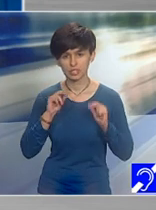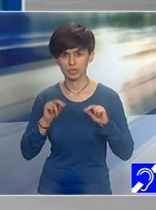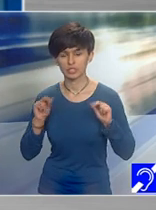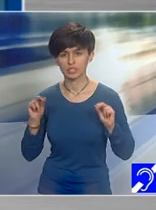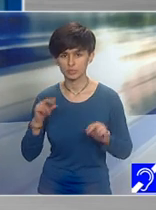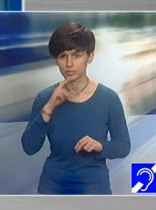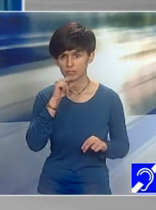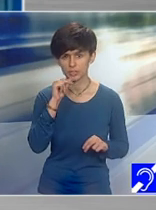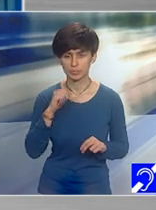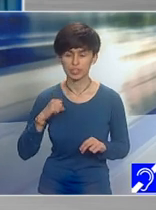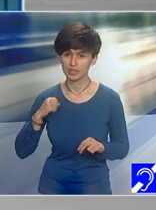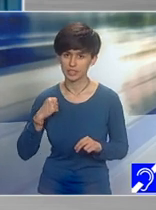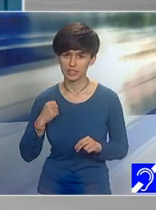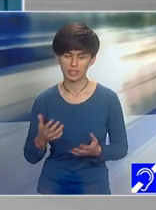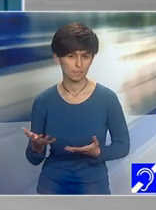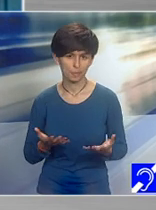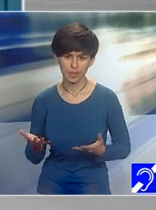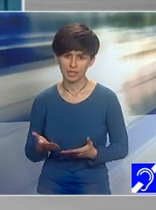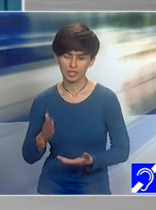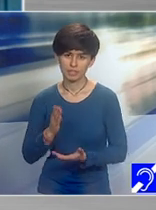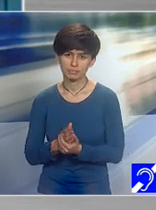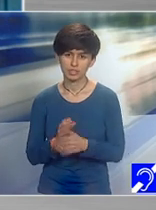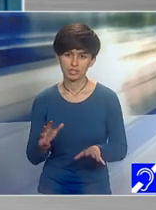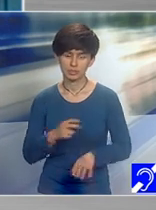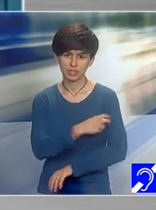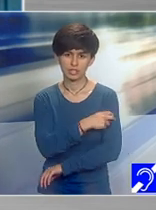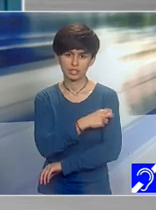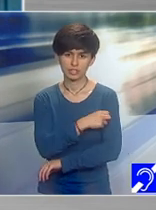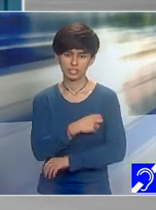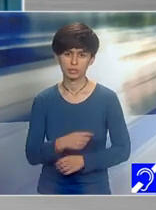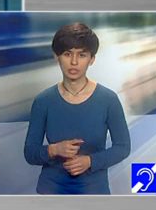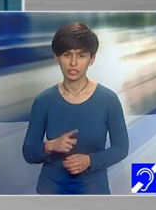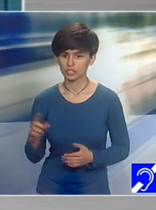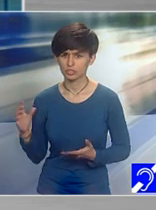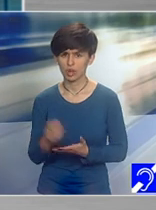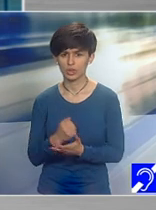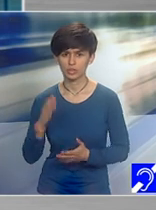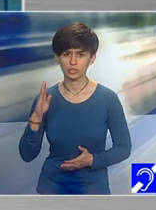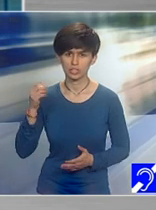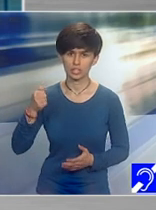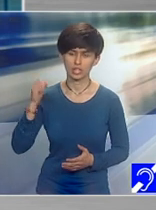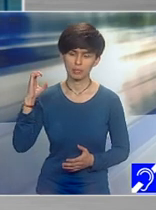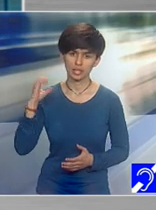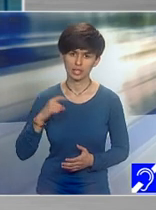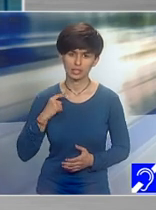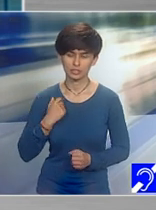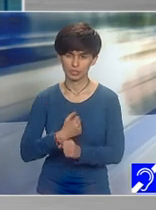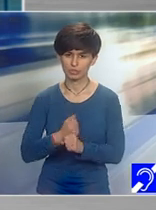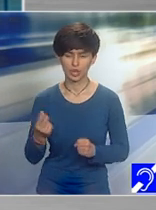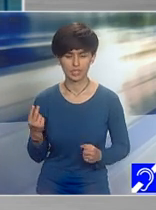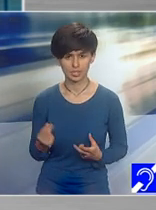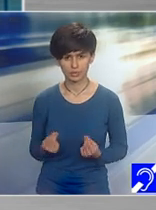acei tineri care au terminat liceul și nu au luat bacalaureatul. În fiecare an sunt tot mai mulți și, din păcate, nu sunt nici cu